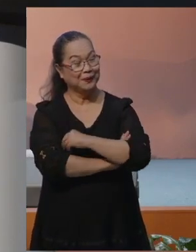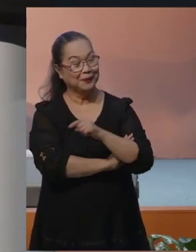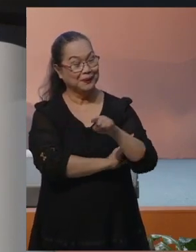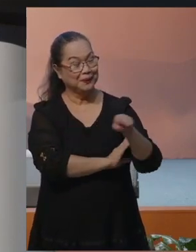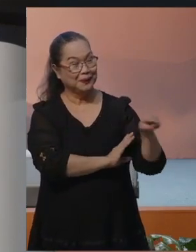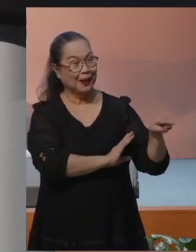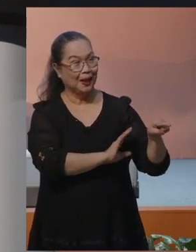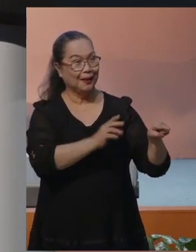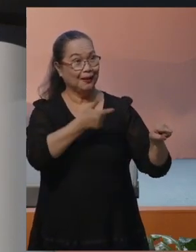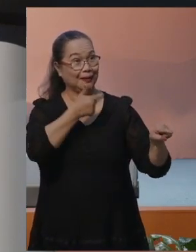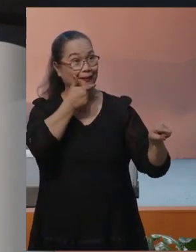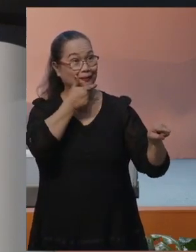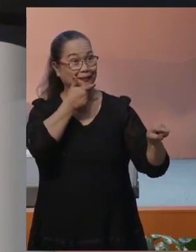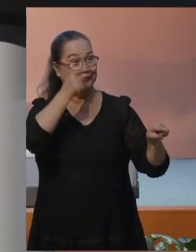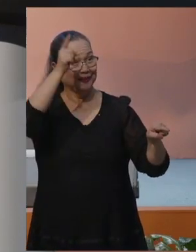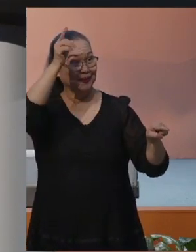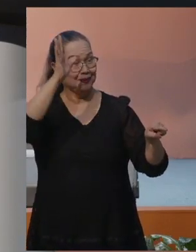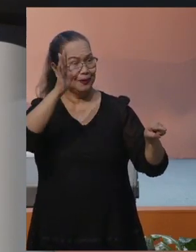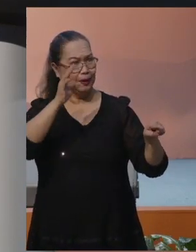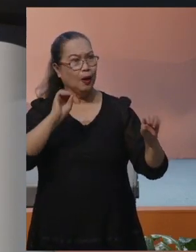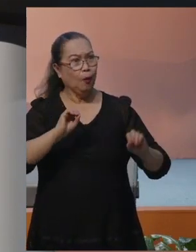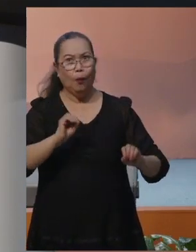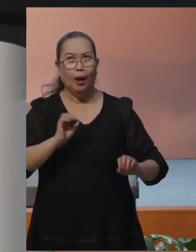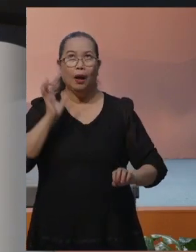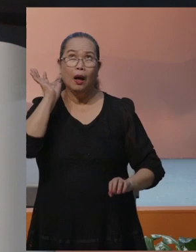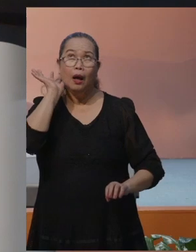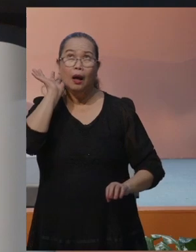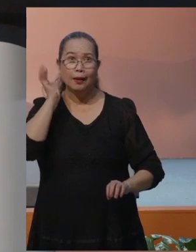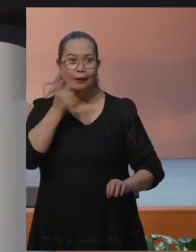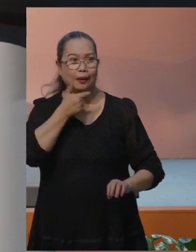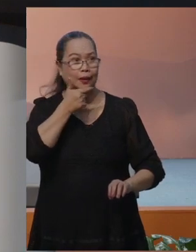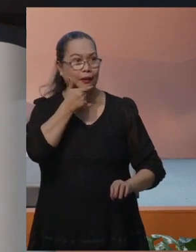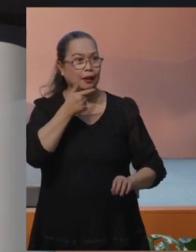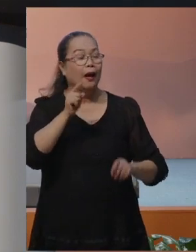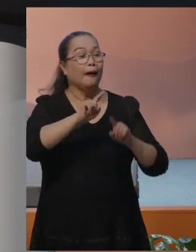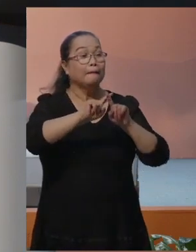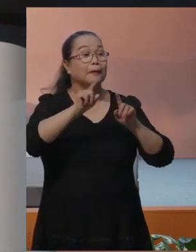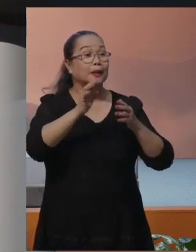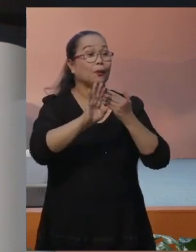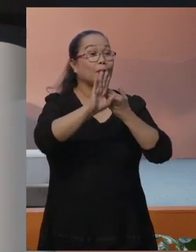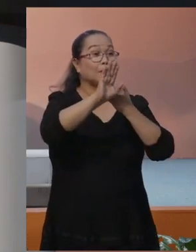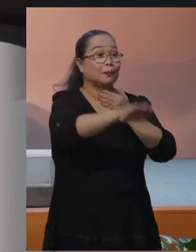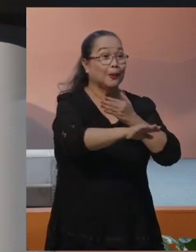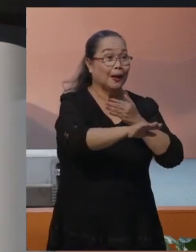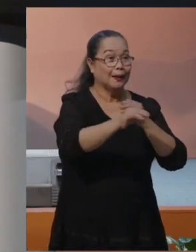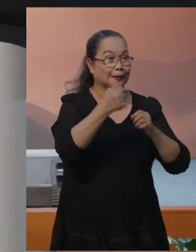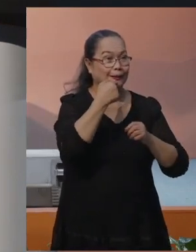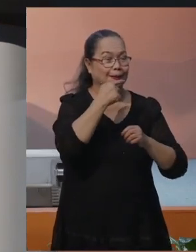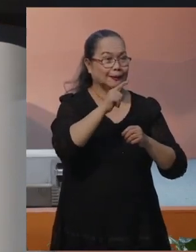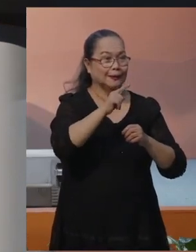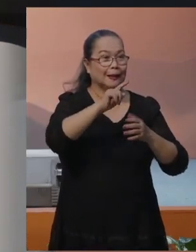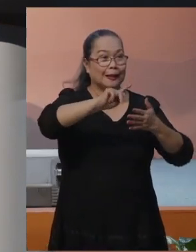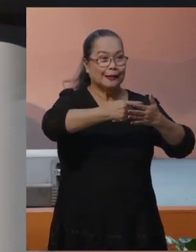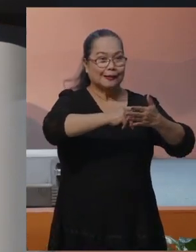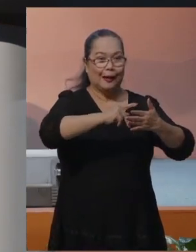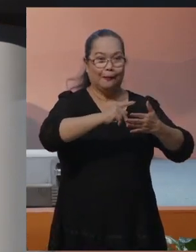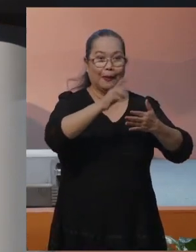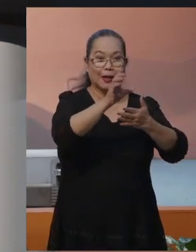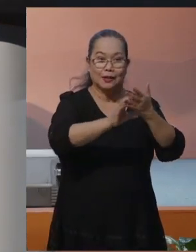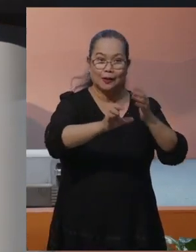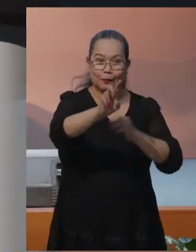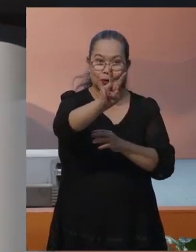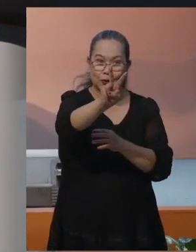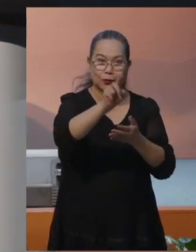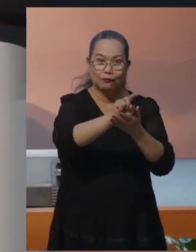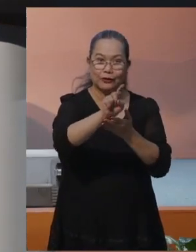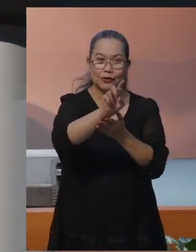ang halakhak ng Diyos? Wala naman tayong halakhak na nakita rito. Babalikan ko yung Psalm 2 sa